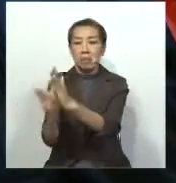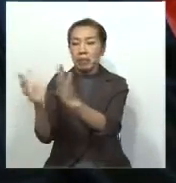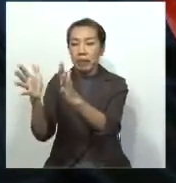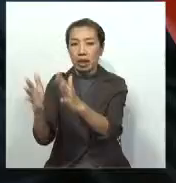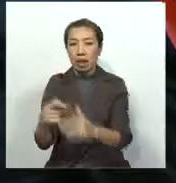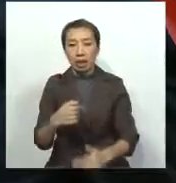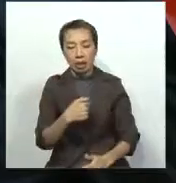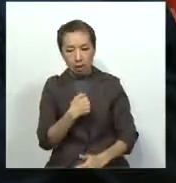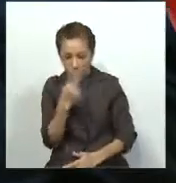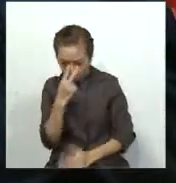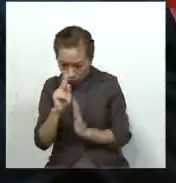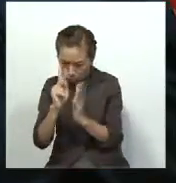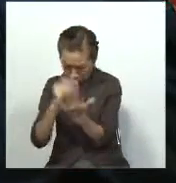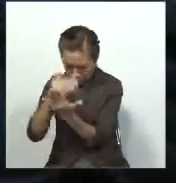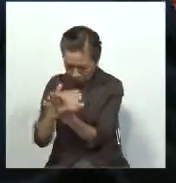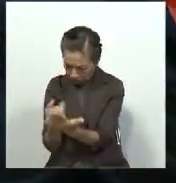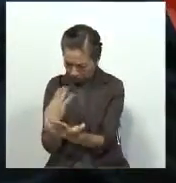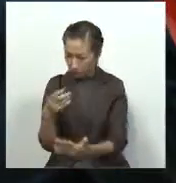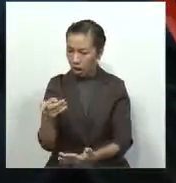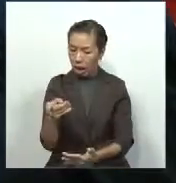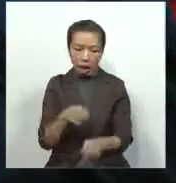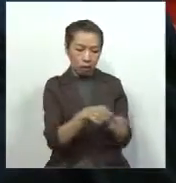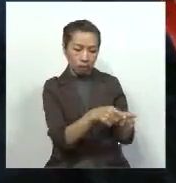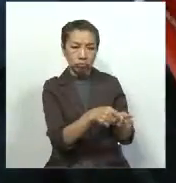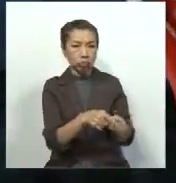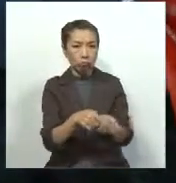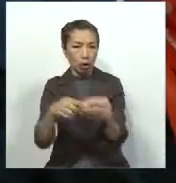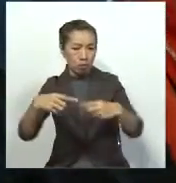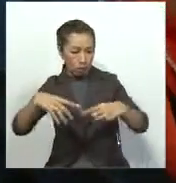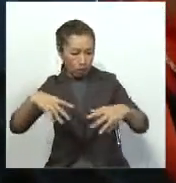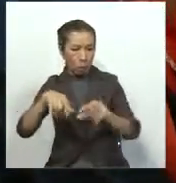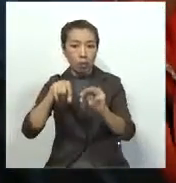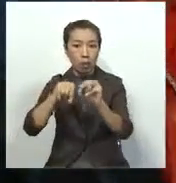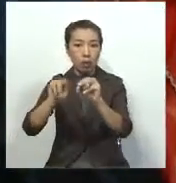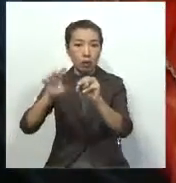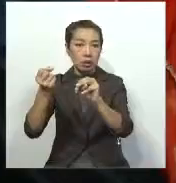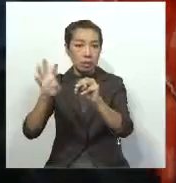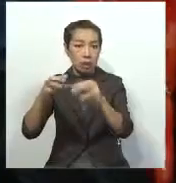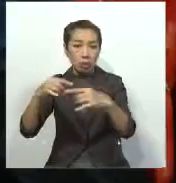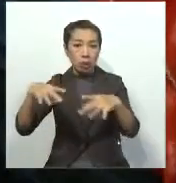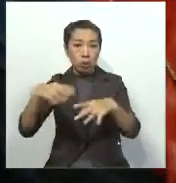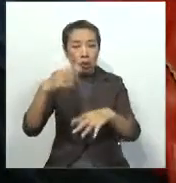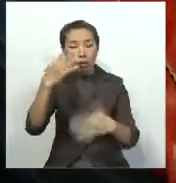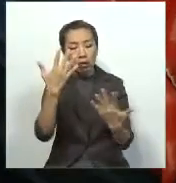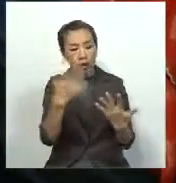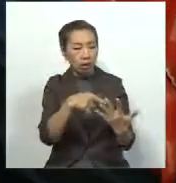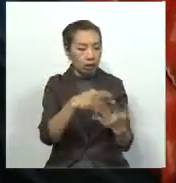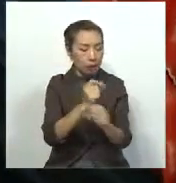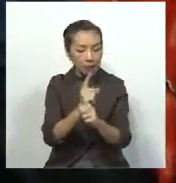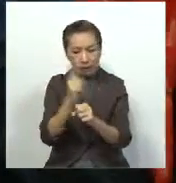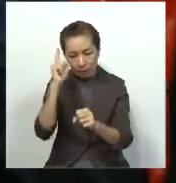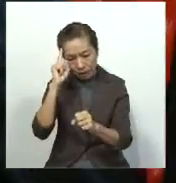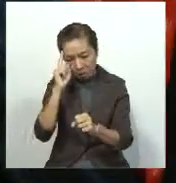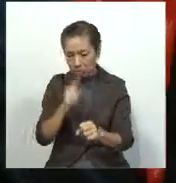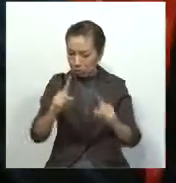จอะไรเราบ้างเนื่องเมื่อเราเห็นว่าเรื่องนี้ไม่ใช่เข้ากรณีมาตรา114สิ่งที่เราทำได้ก็คือมีมติ